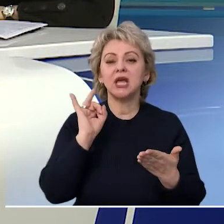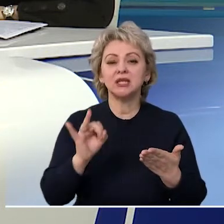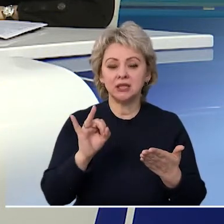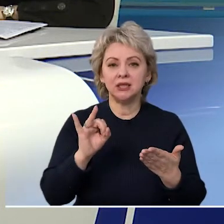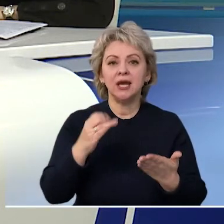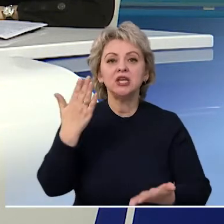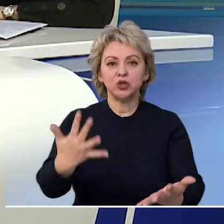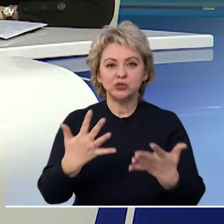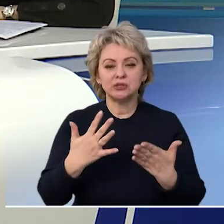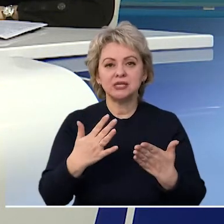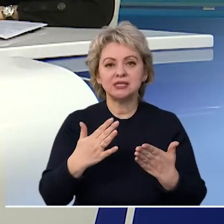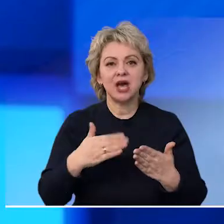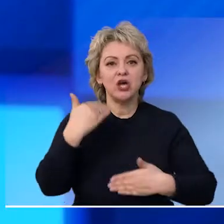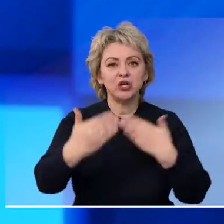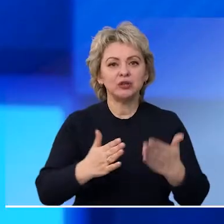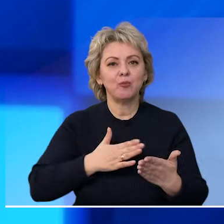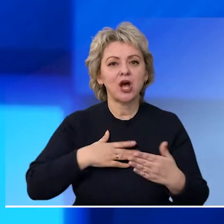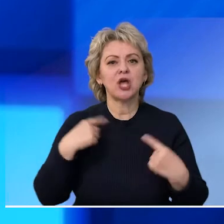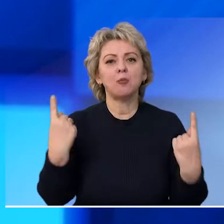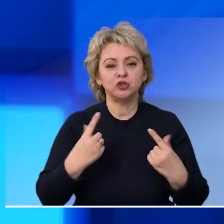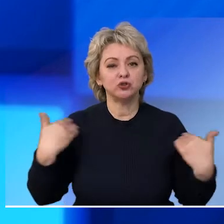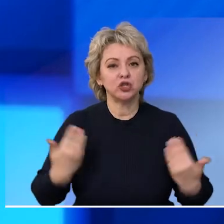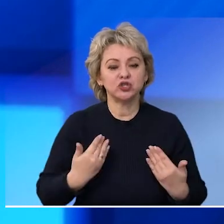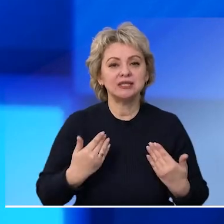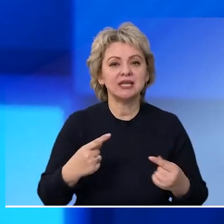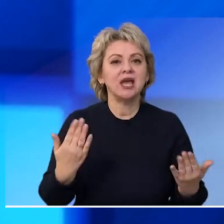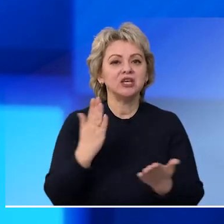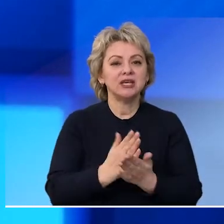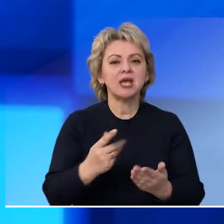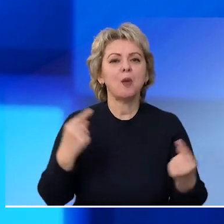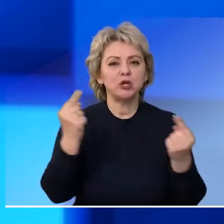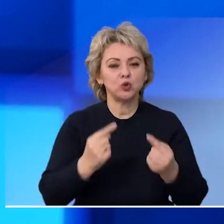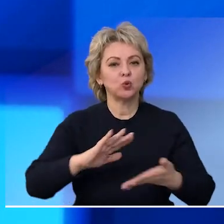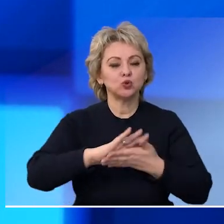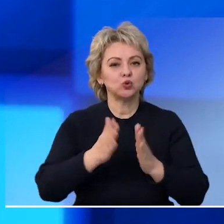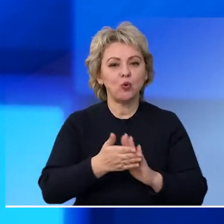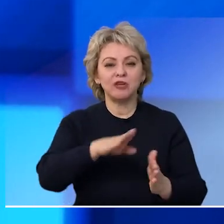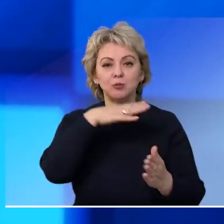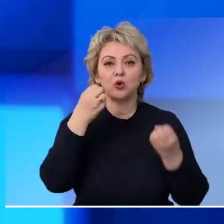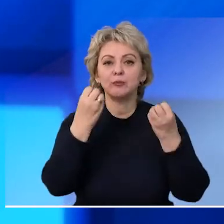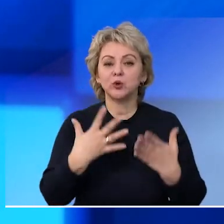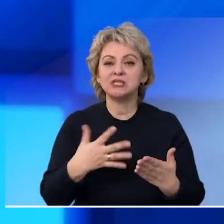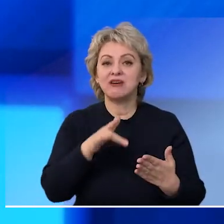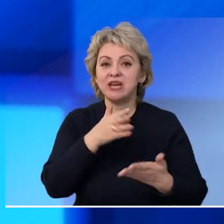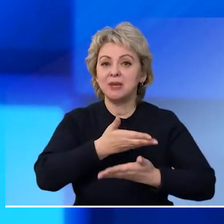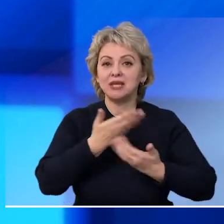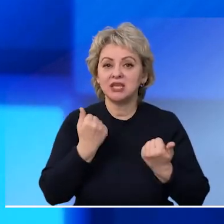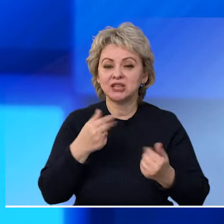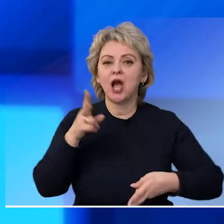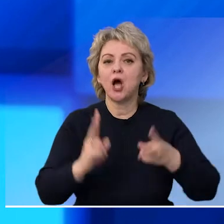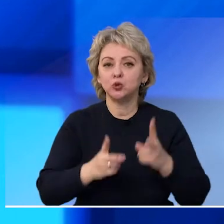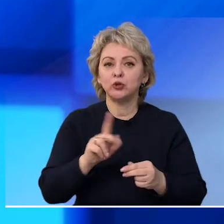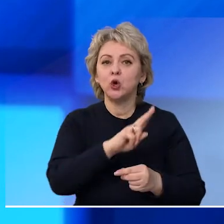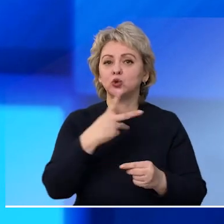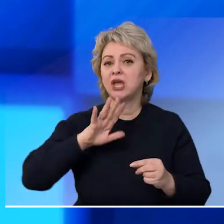уверенно. И, естественно, ритм нашей с вами повседневной жизни диктует определенные условия. Многим просто некогда готовить